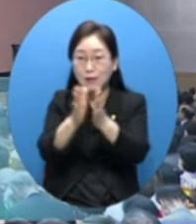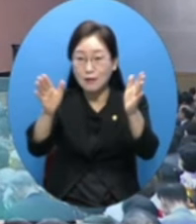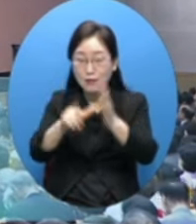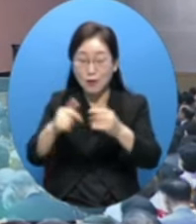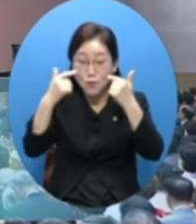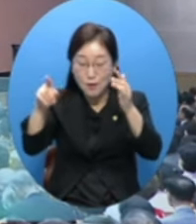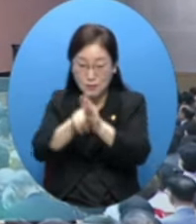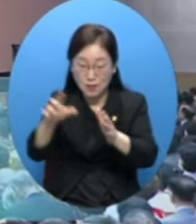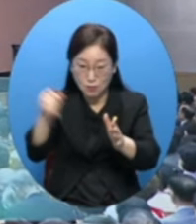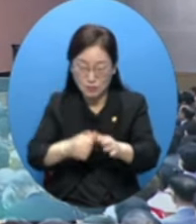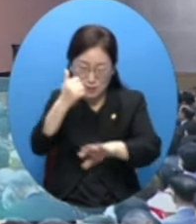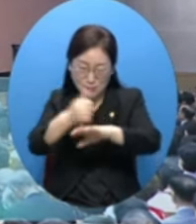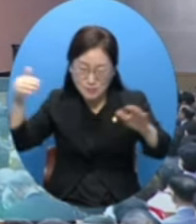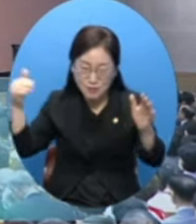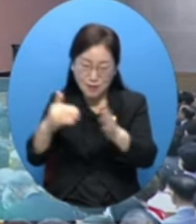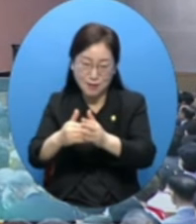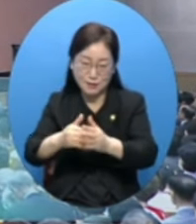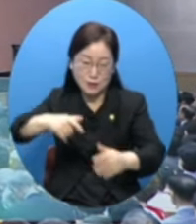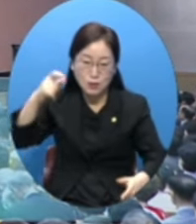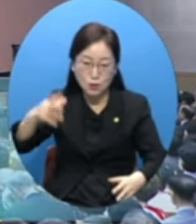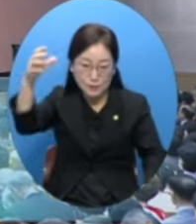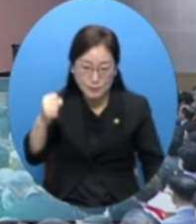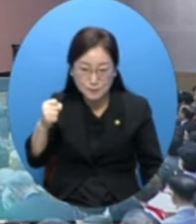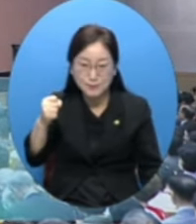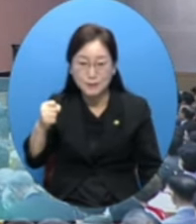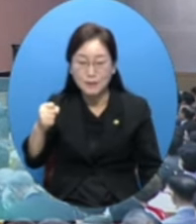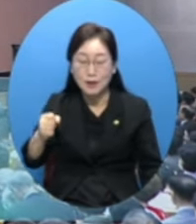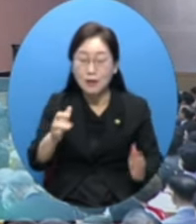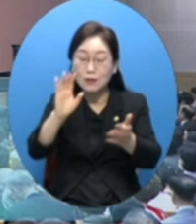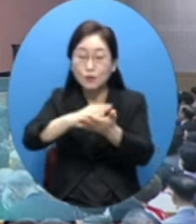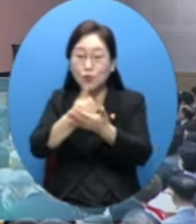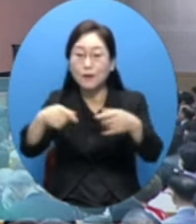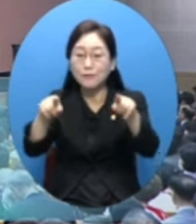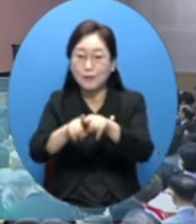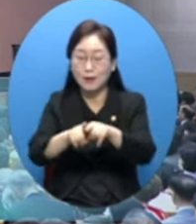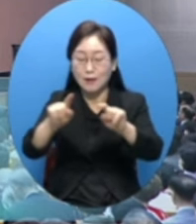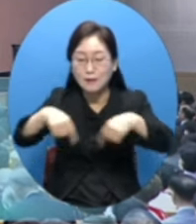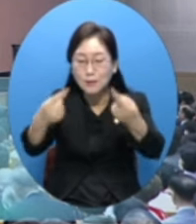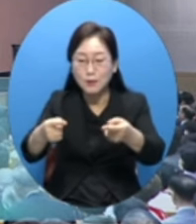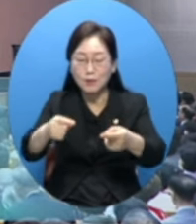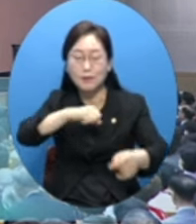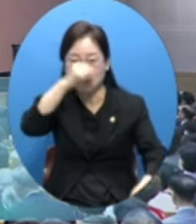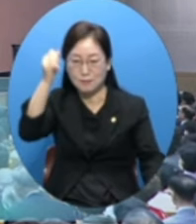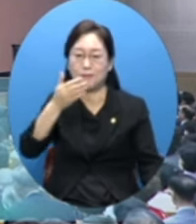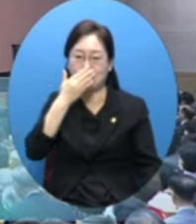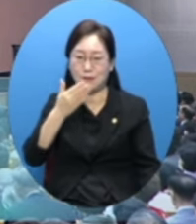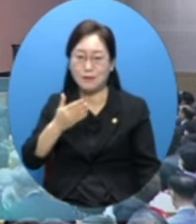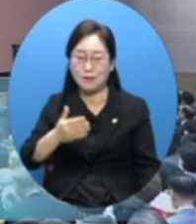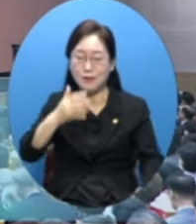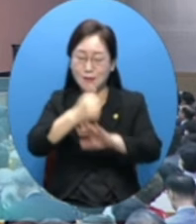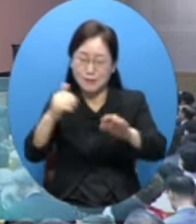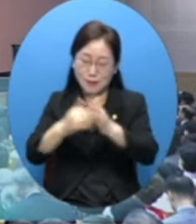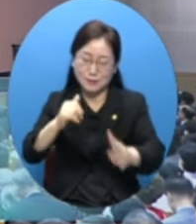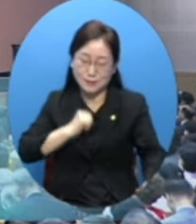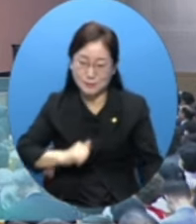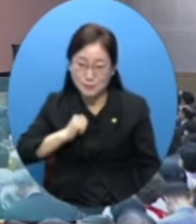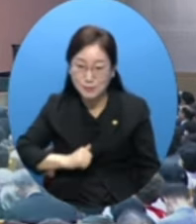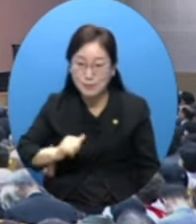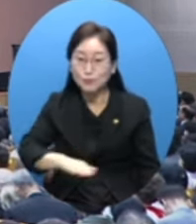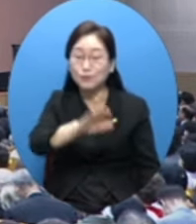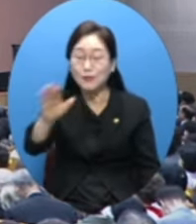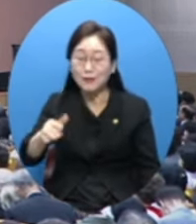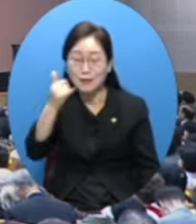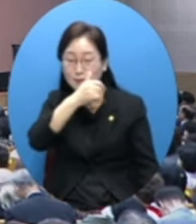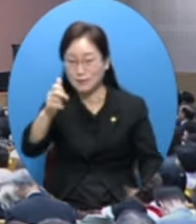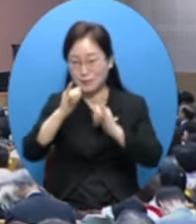것을 끝까지 견고히 잡으면 그리스도와 함께 참여한 자가 되리라. 끝까지 견디면 우리에게 큰 상급이